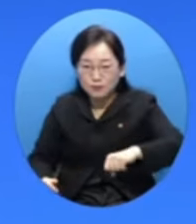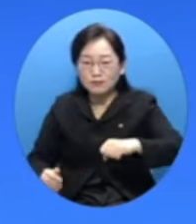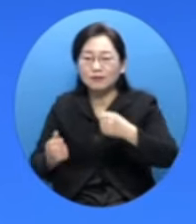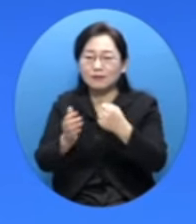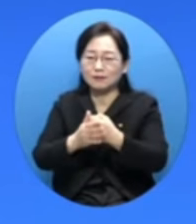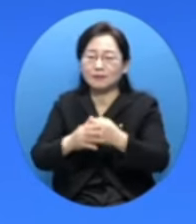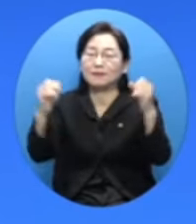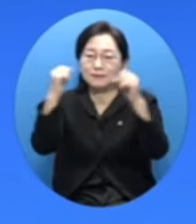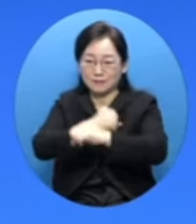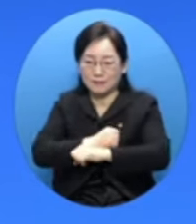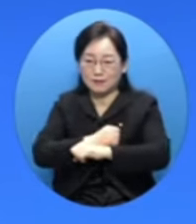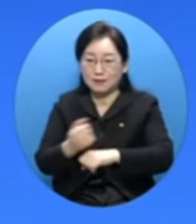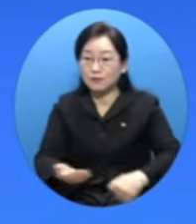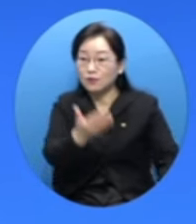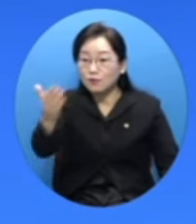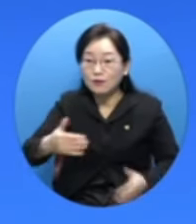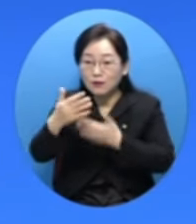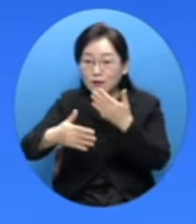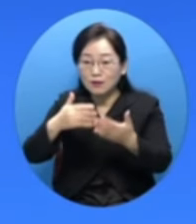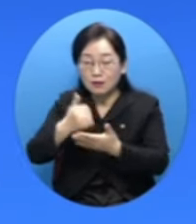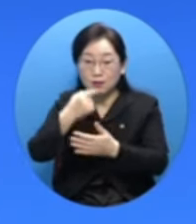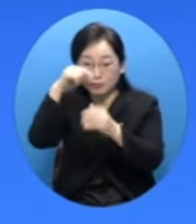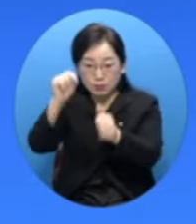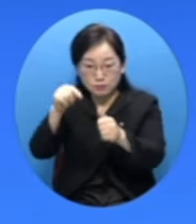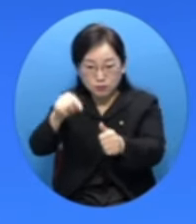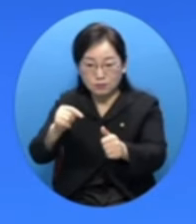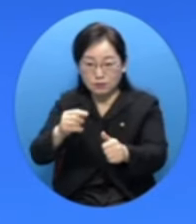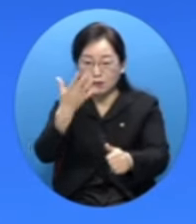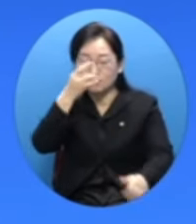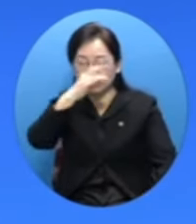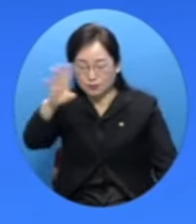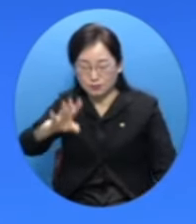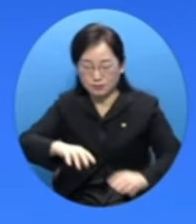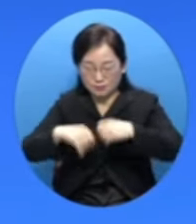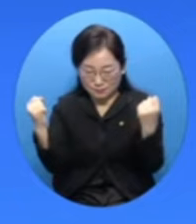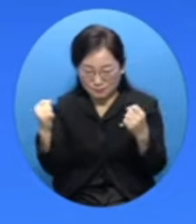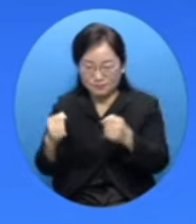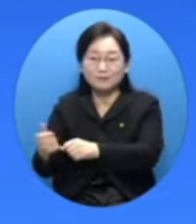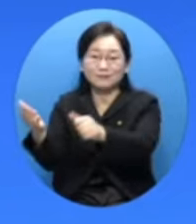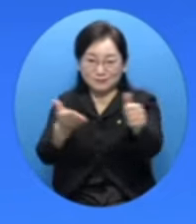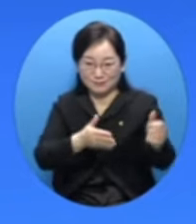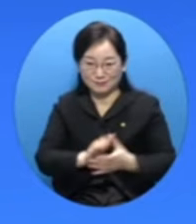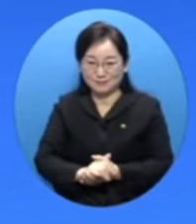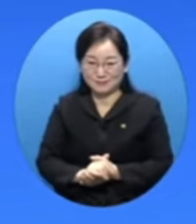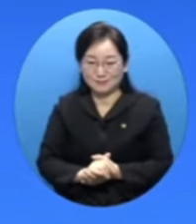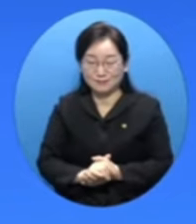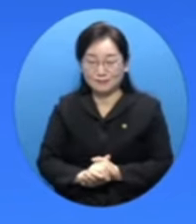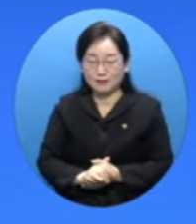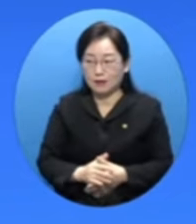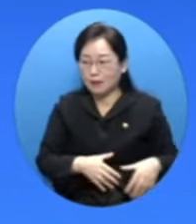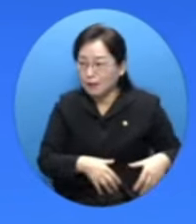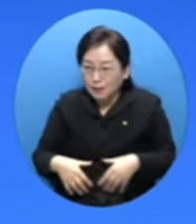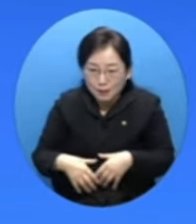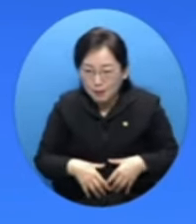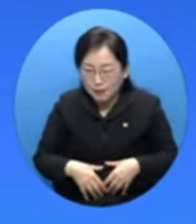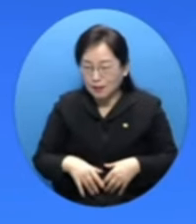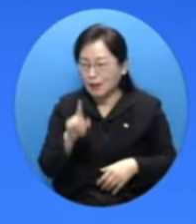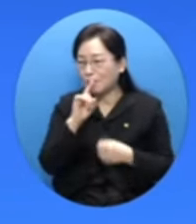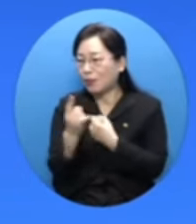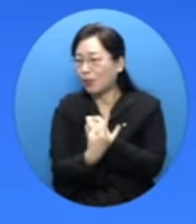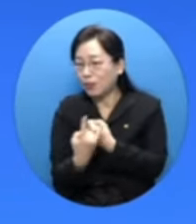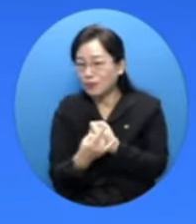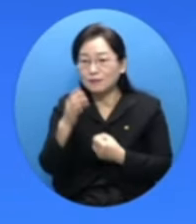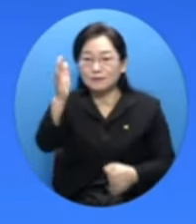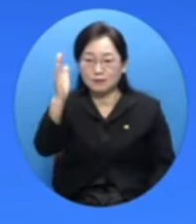파멸인 것입니다. 여러분, 하나님으로 뭐라고 말씀하셔도 절대 하나님 앞에 순종하는 여러분 모두가 되기를 바랍니다. 머뭇거리지 말고 핑계대지 말고